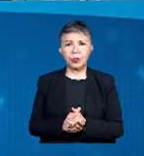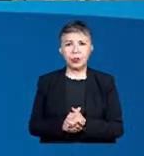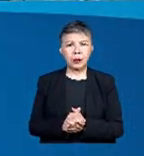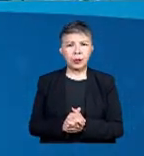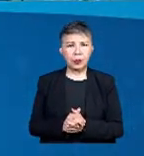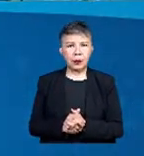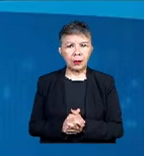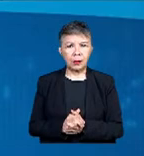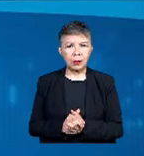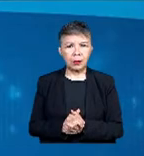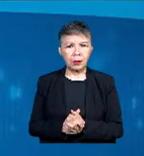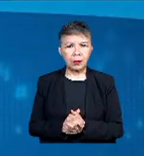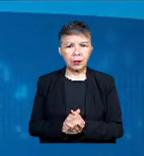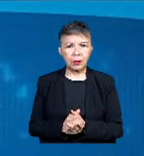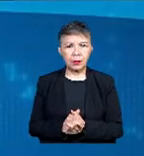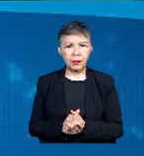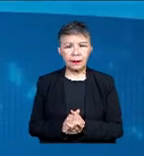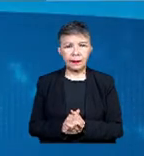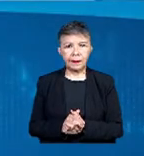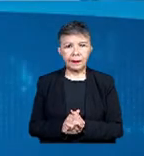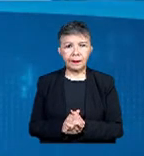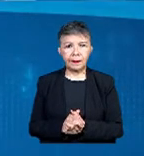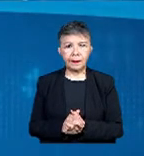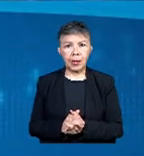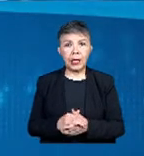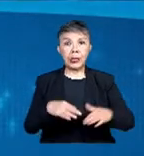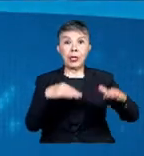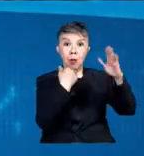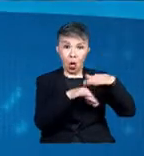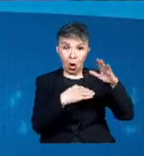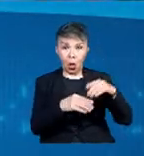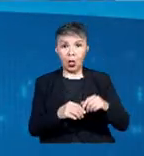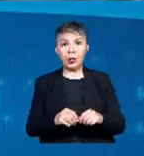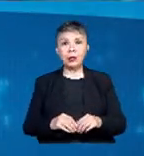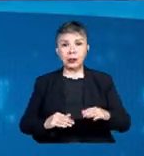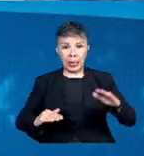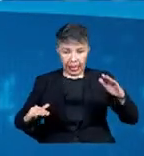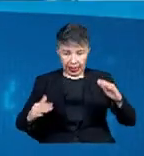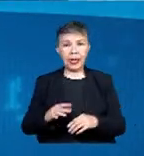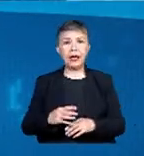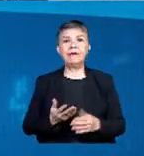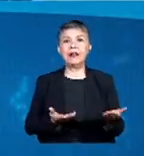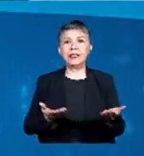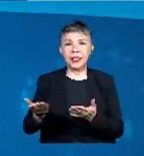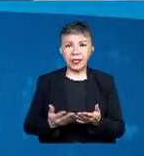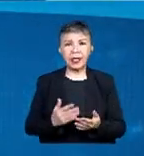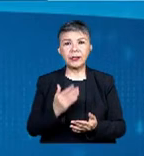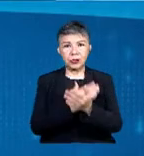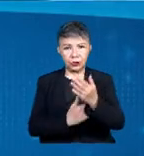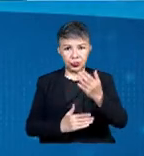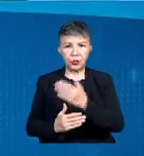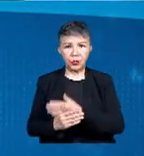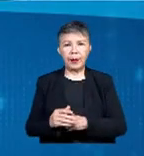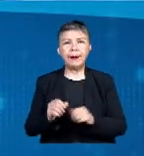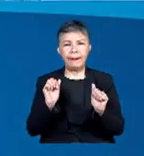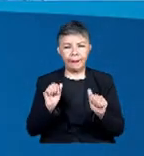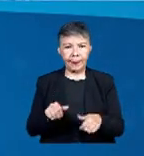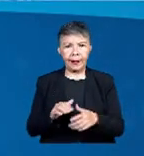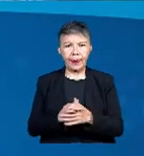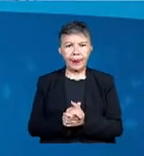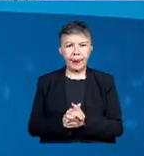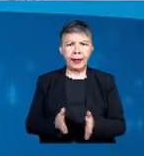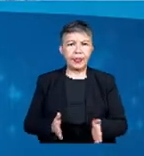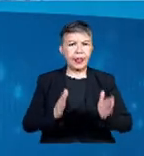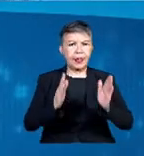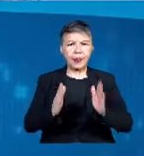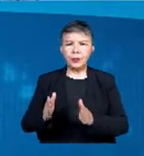di tempat-tempat mall, supermarket dan juga di ruang publik. Itu kami